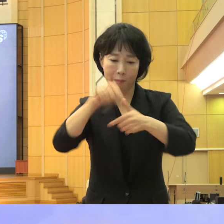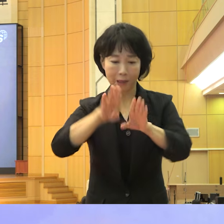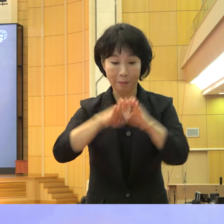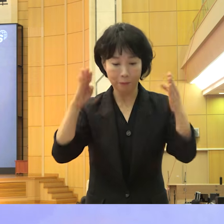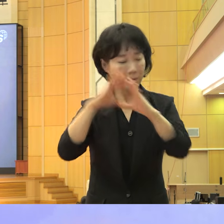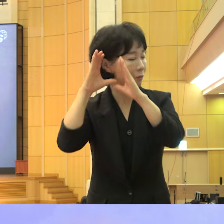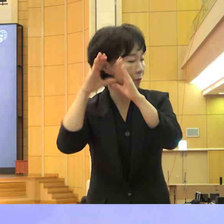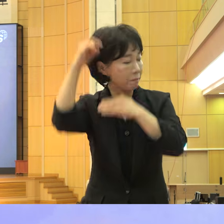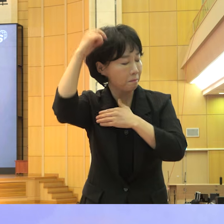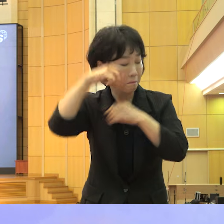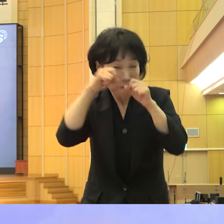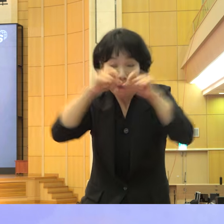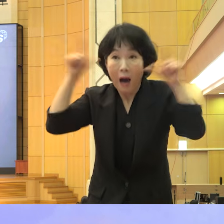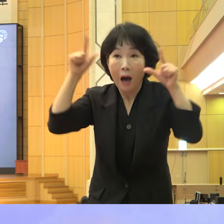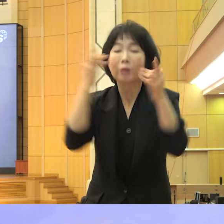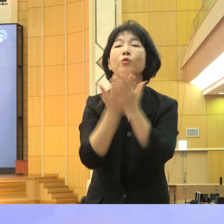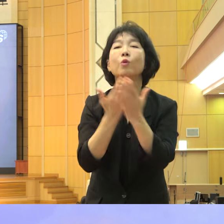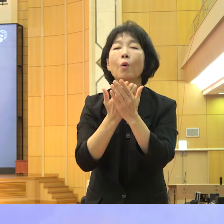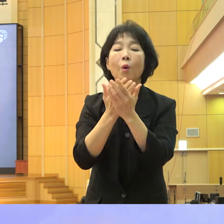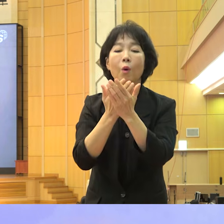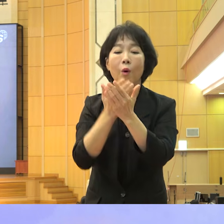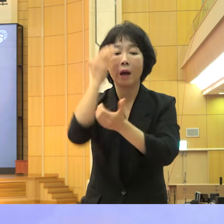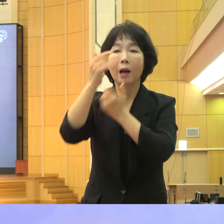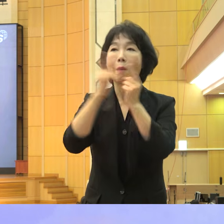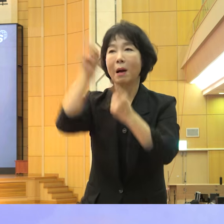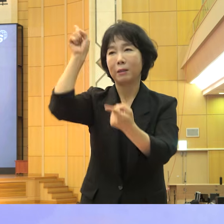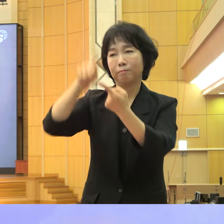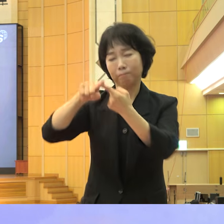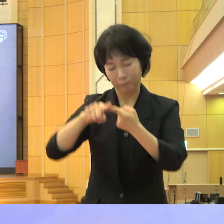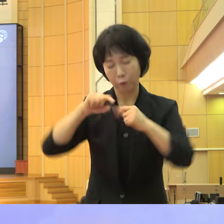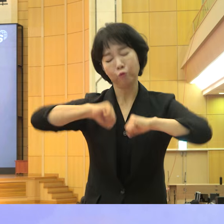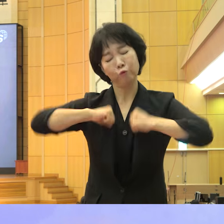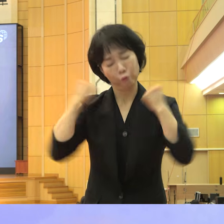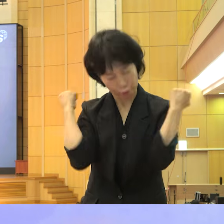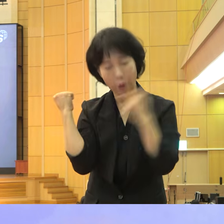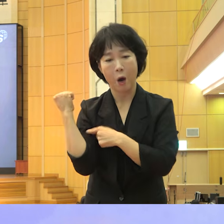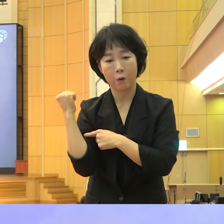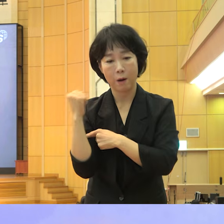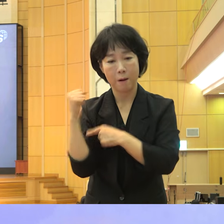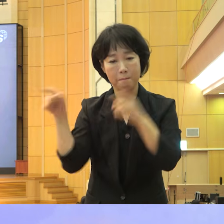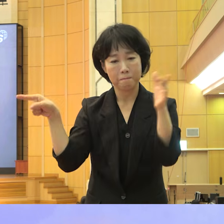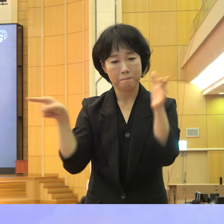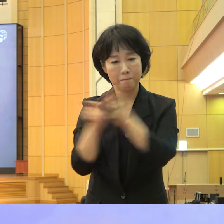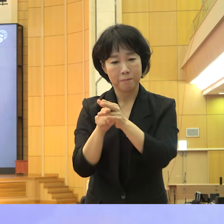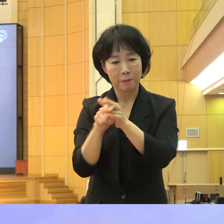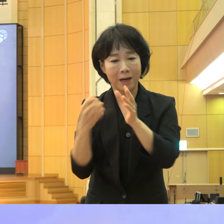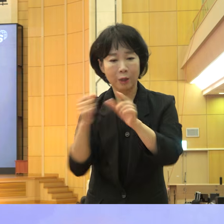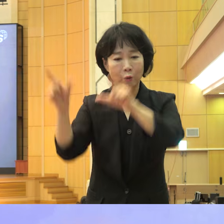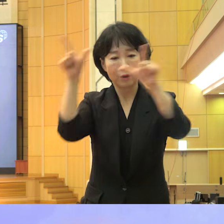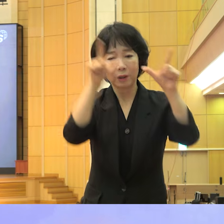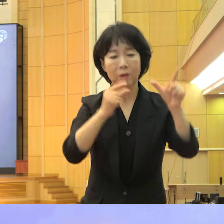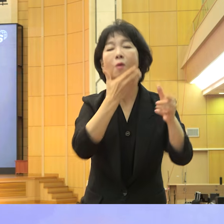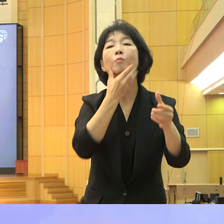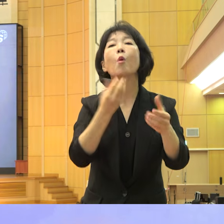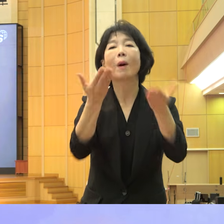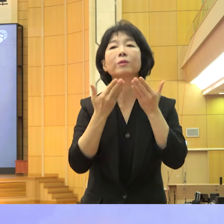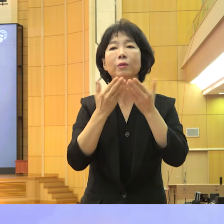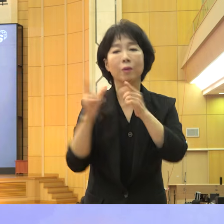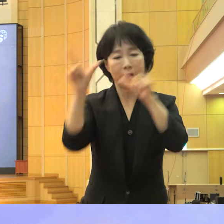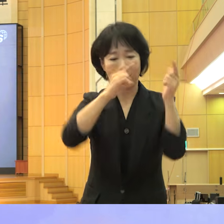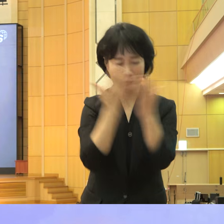받아 깨닫게 하시고 하나님의 말씀대로 순종해서 이 땅에 살 때도 복 있는 자가 되도록